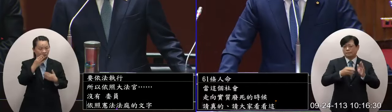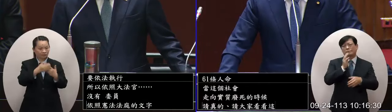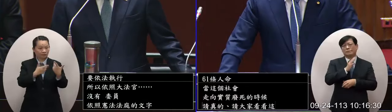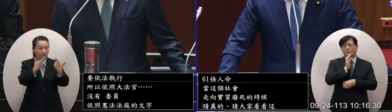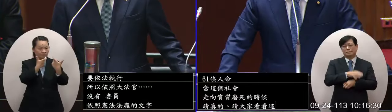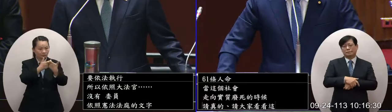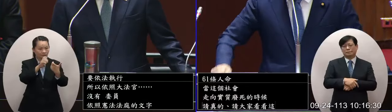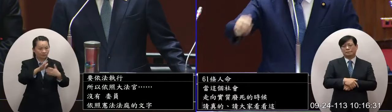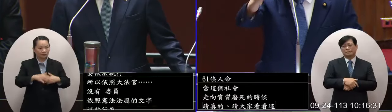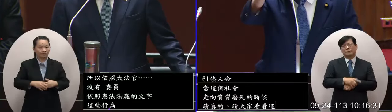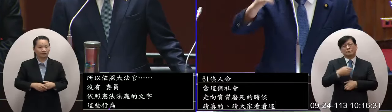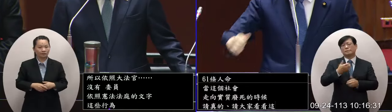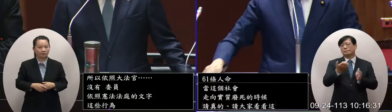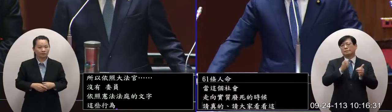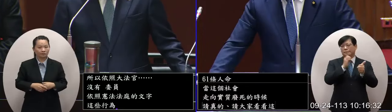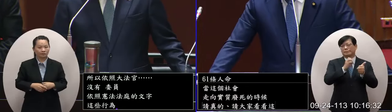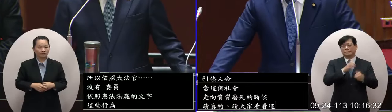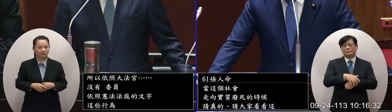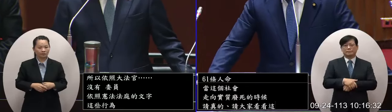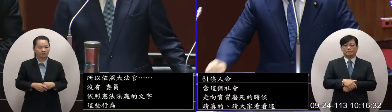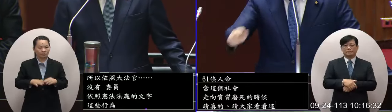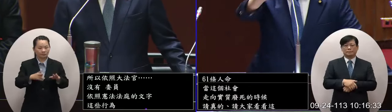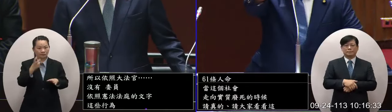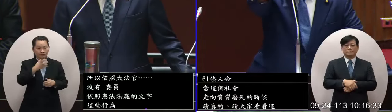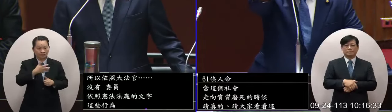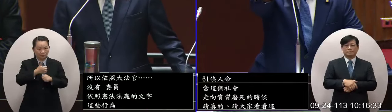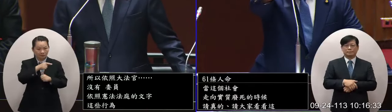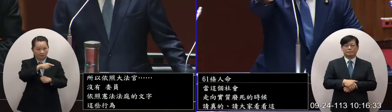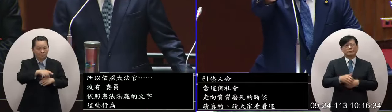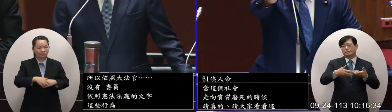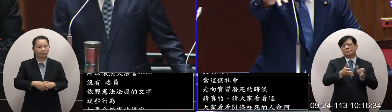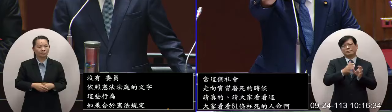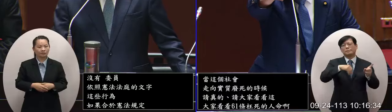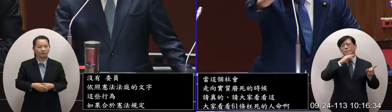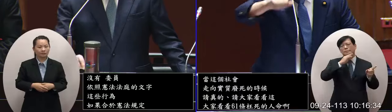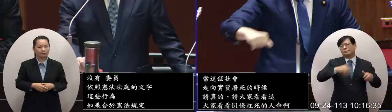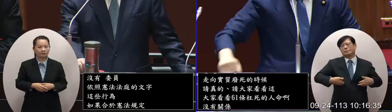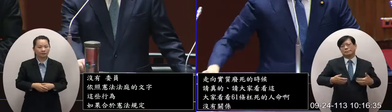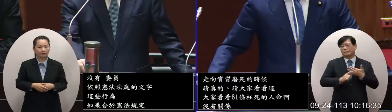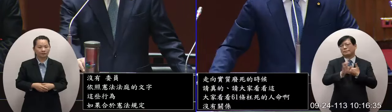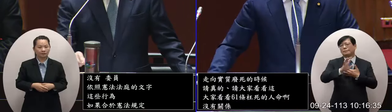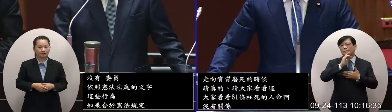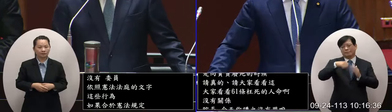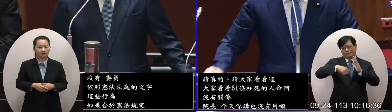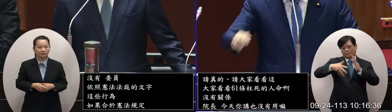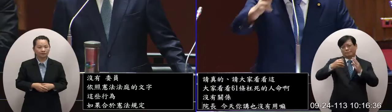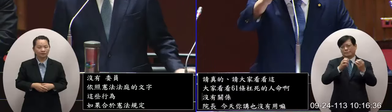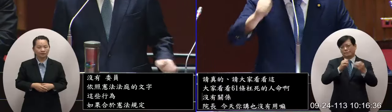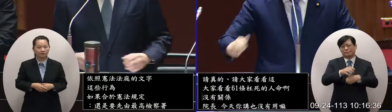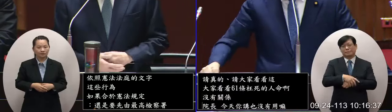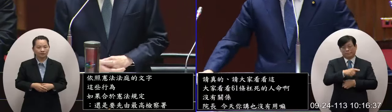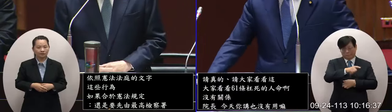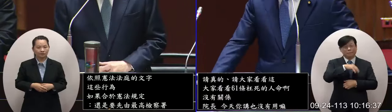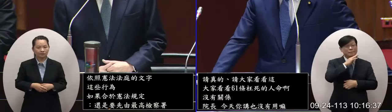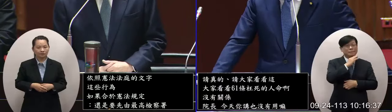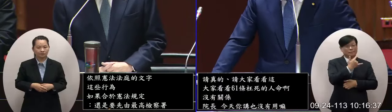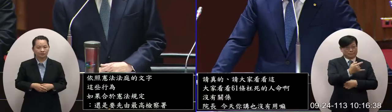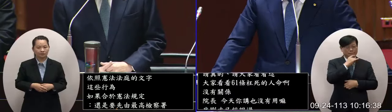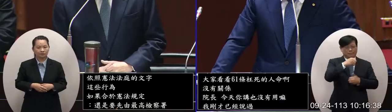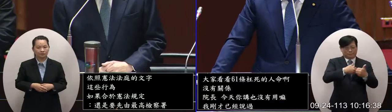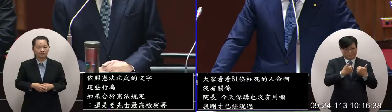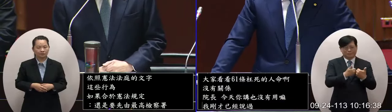用嘛， 还是要 我刚已经说过， 警察署来严谨来审的37个 一个人，我现在跟院长对话，好不好？我跟你的对话，司法法制委员